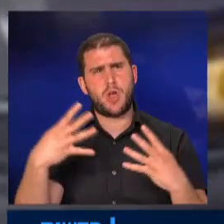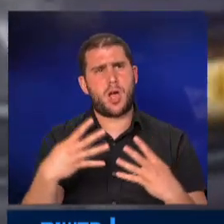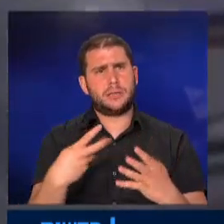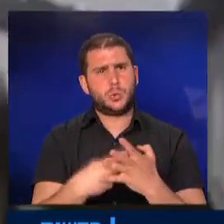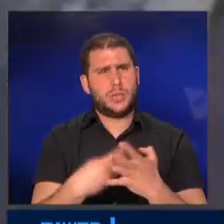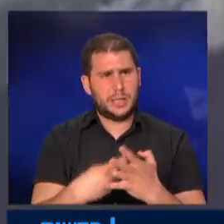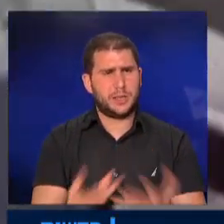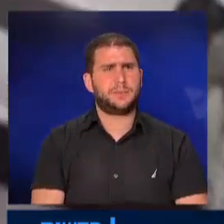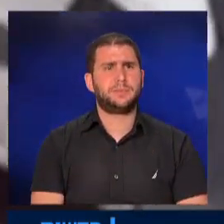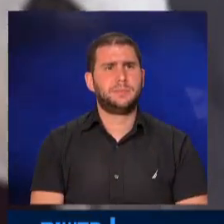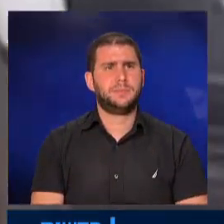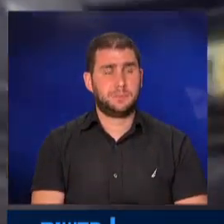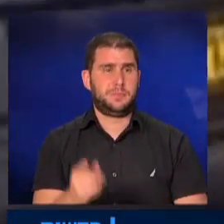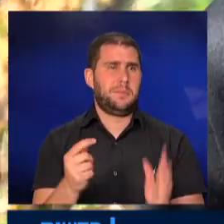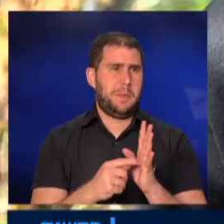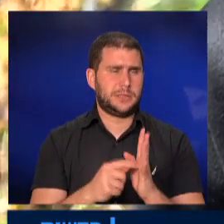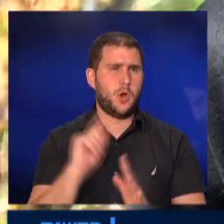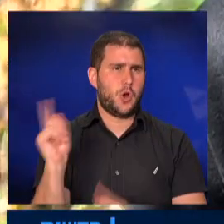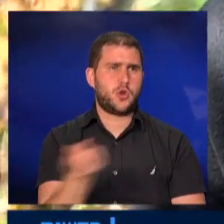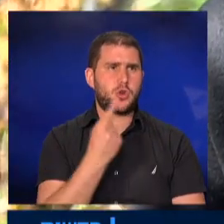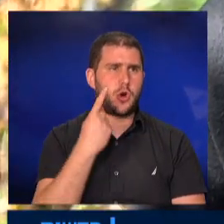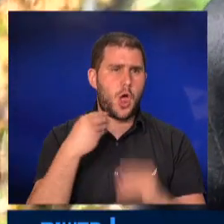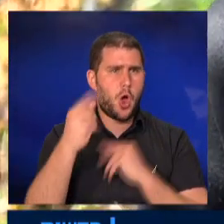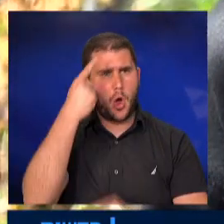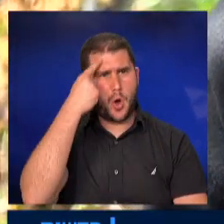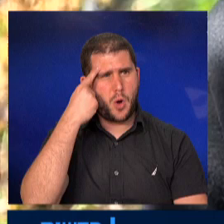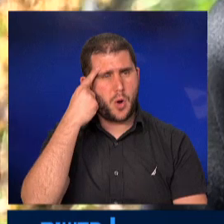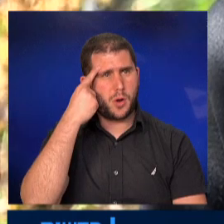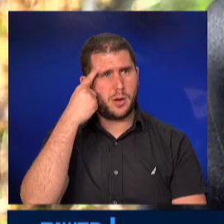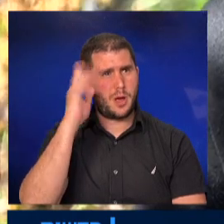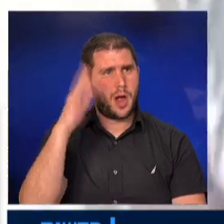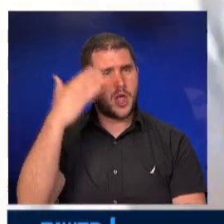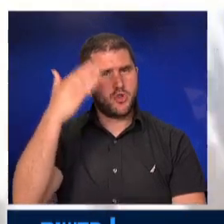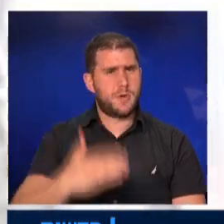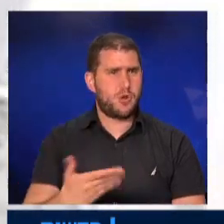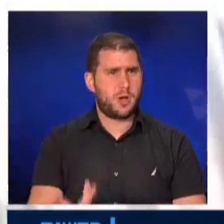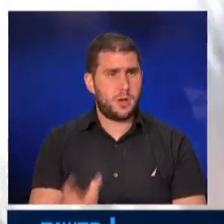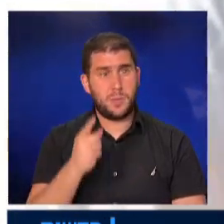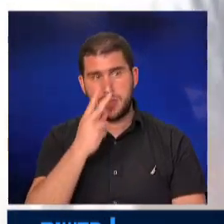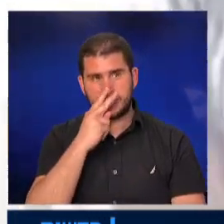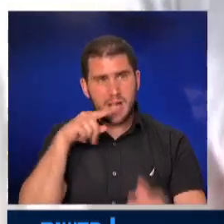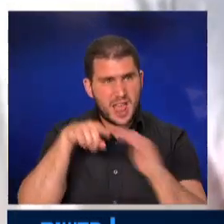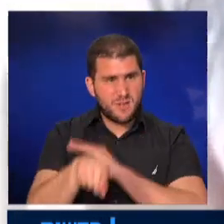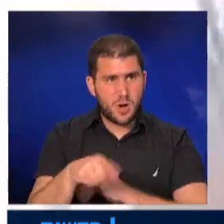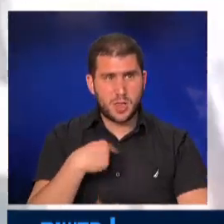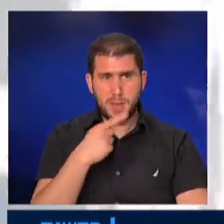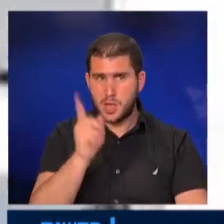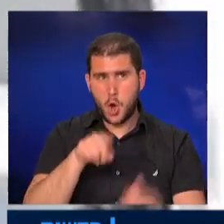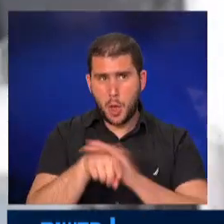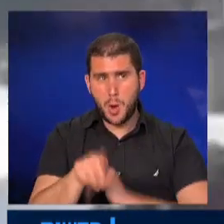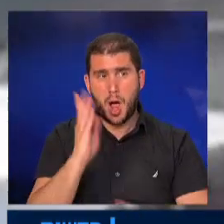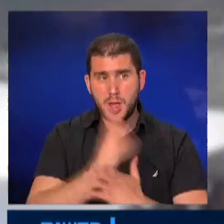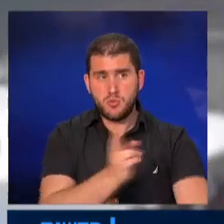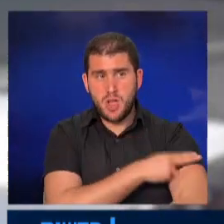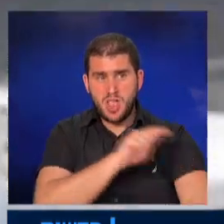רכב שהתנפצה. וכתוצאה כל החלק הזה, האור נשאר על השמשה האחורית. הוא מנסה לברוח, אני אומר לו, אתה לא בורח עד